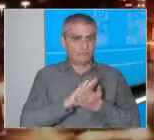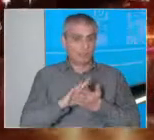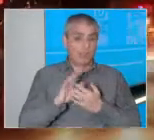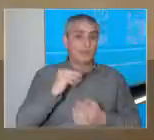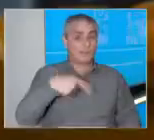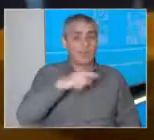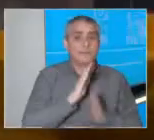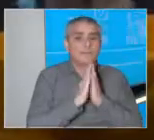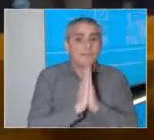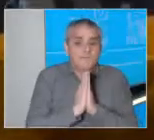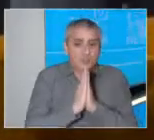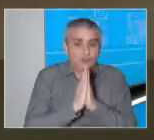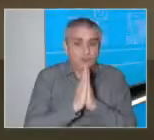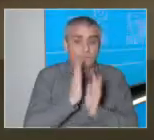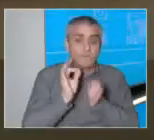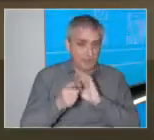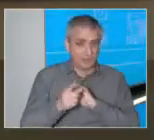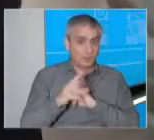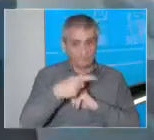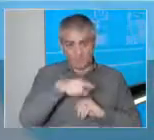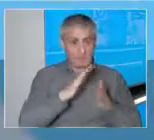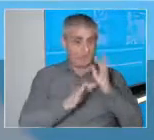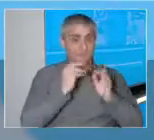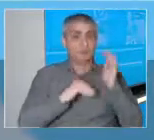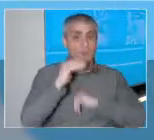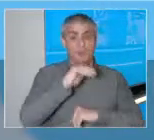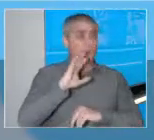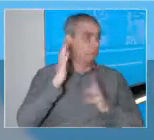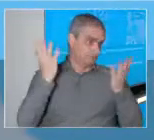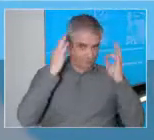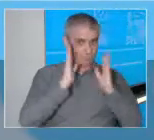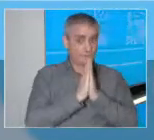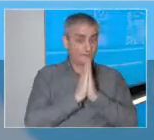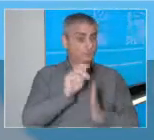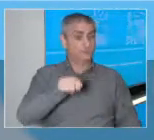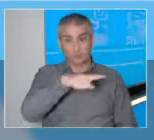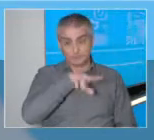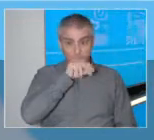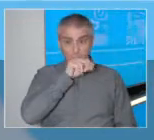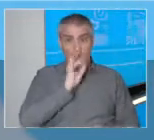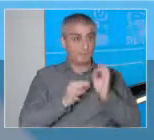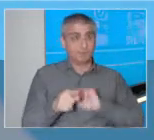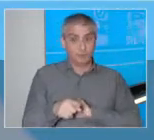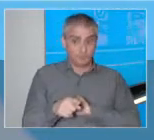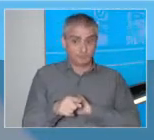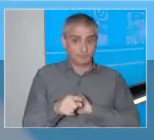האם אתם מבקשים, הפרקליטות, והאם אתם בית המשפט העליון, בכל הכבוד, מבקשים משופטים שדנים במשפט,